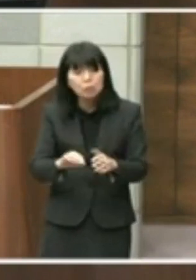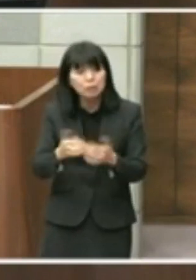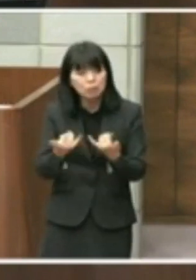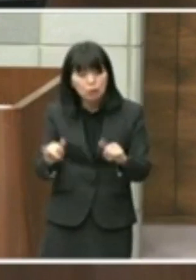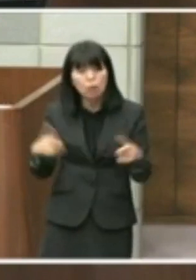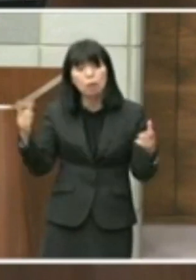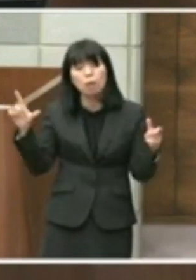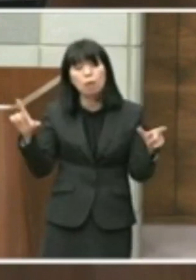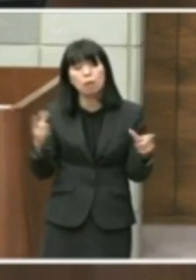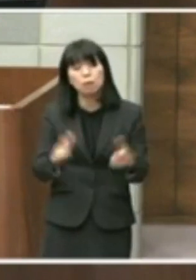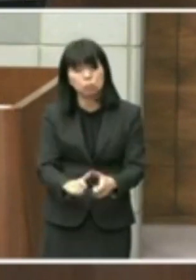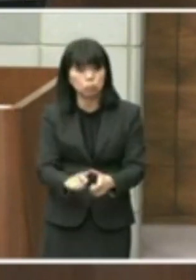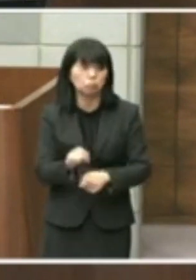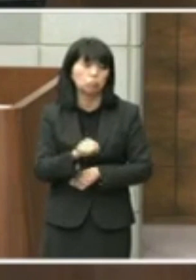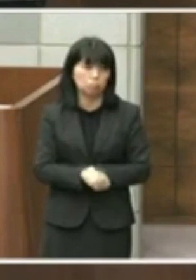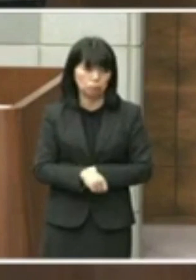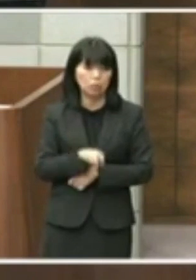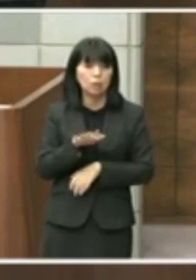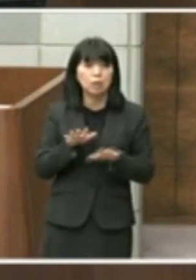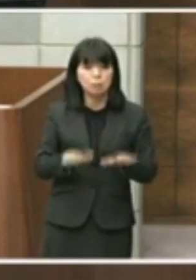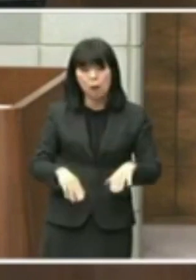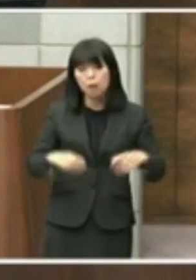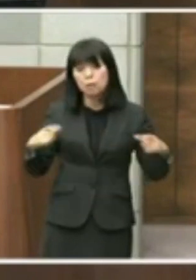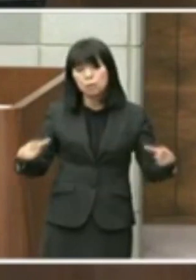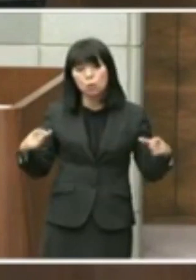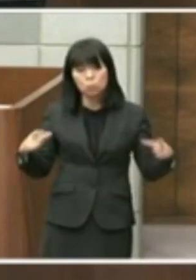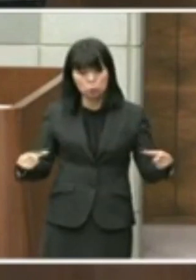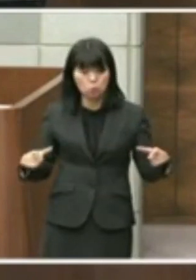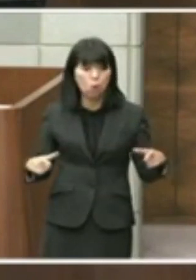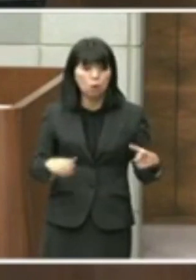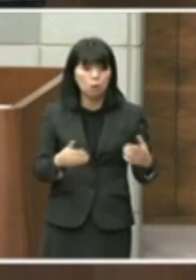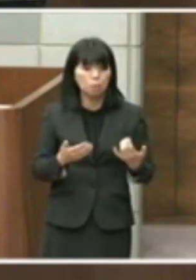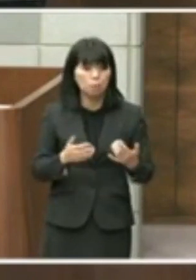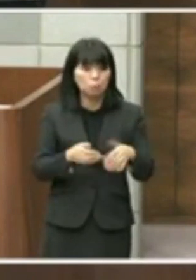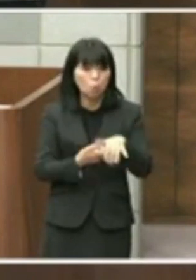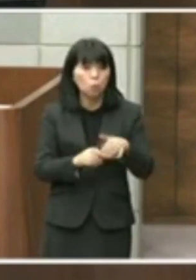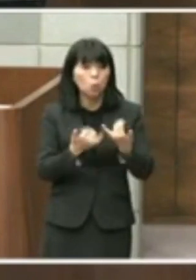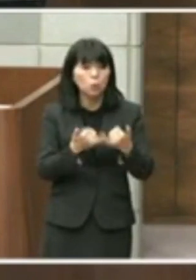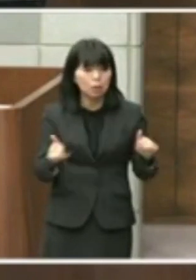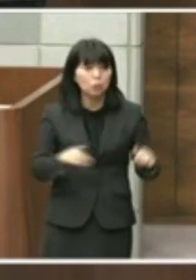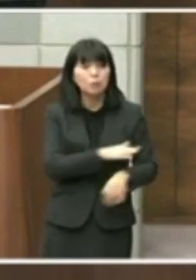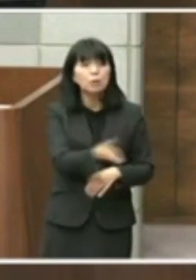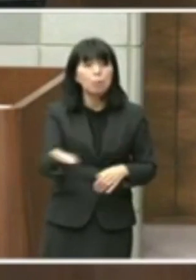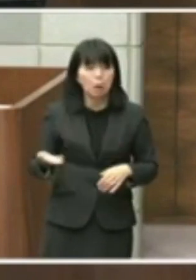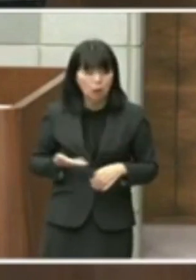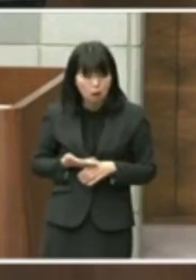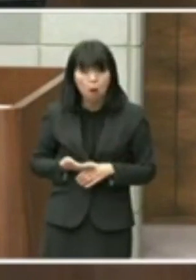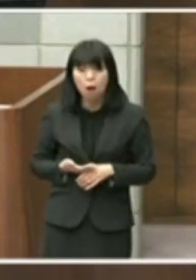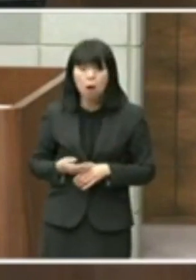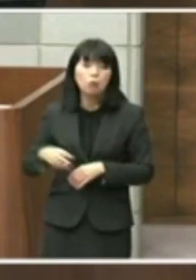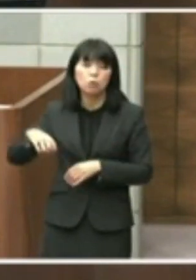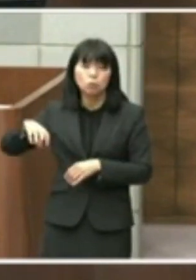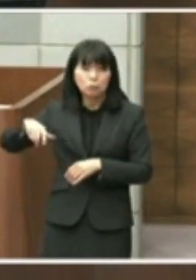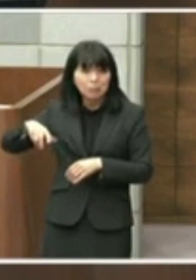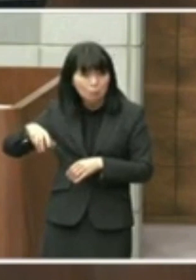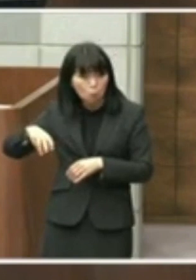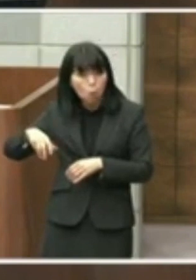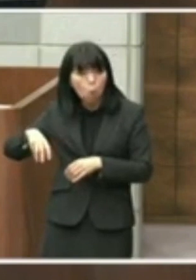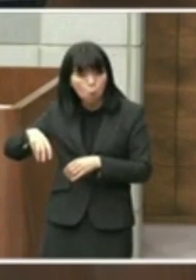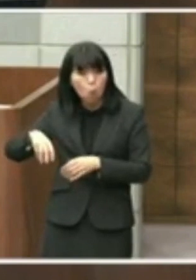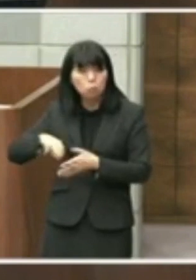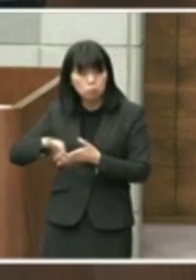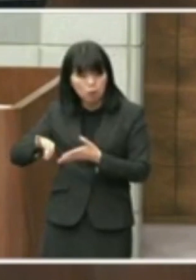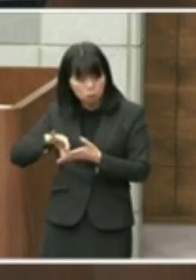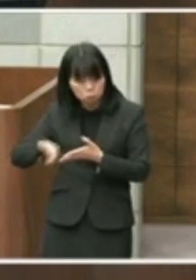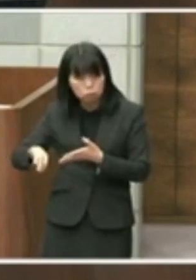。このような中、地元の農業者の皆様より水道利用廃止により使用料